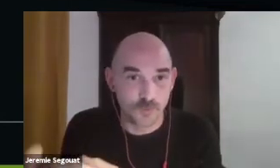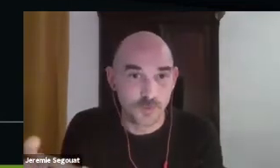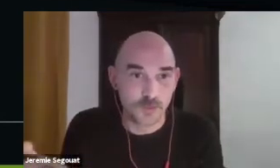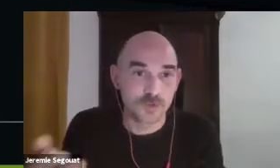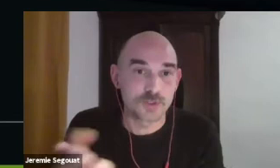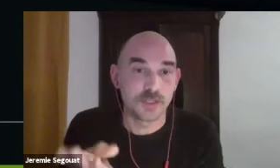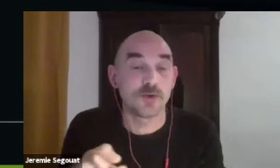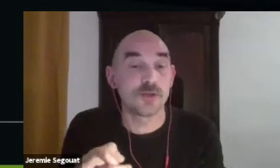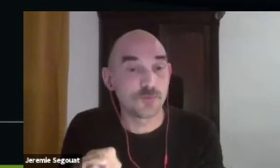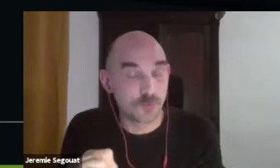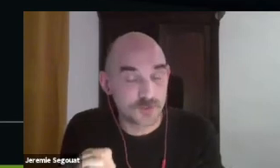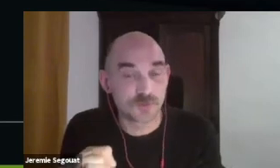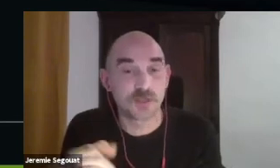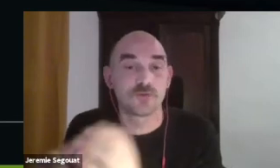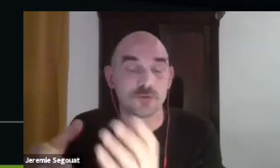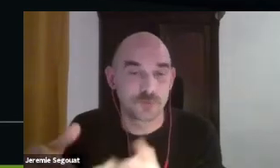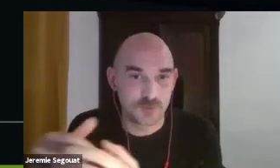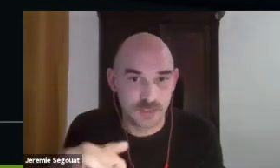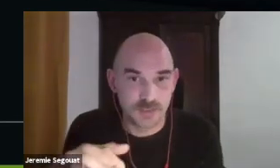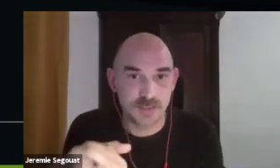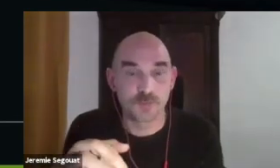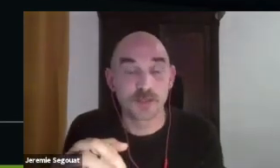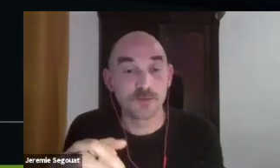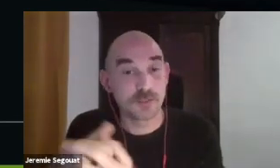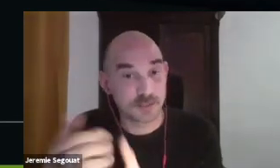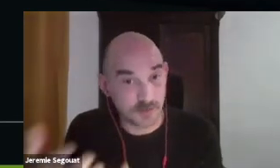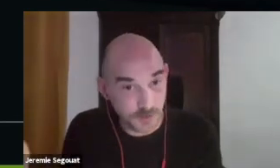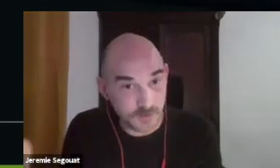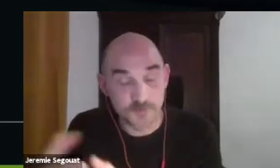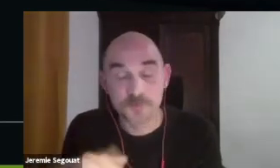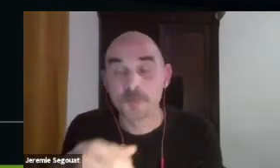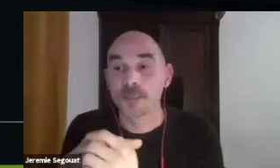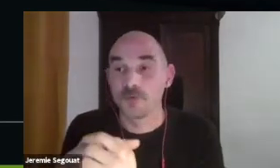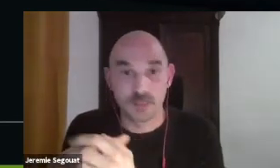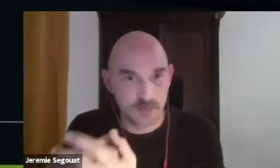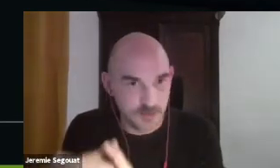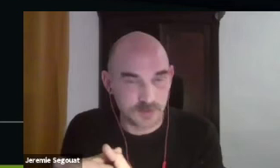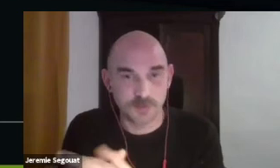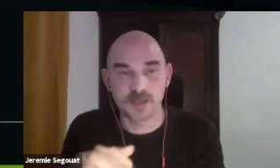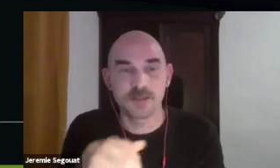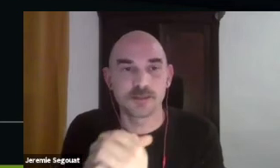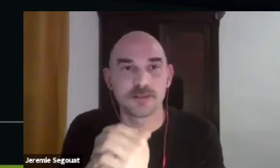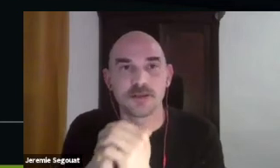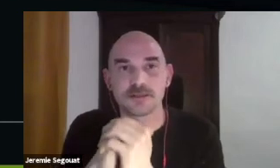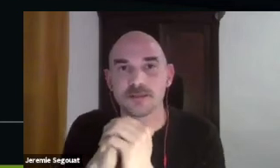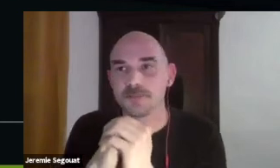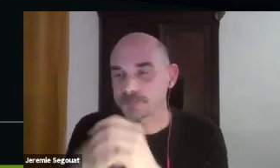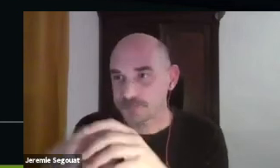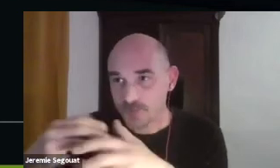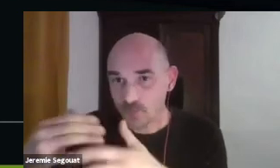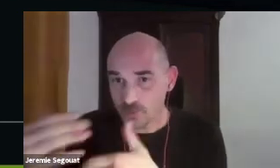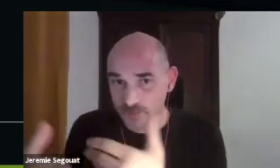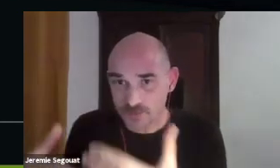ça peut regrouper les proches et des relations professionnelles comme je vous disais des accompagnants des interprètes des guides interprètes etc etc